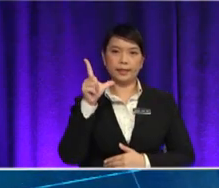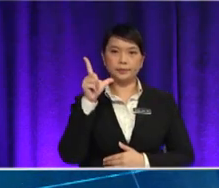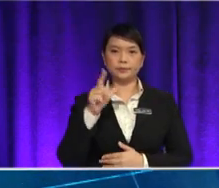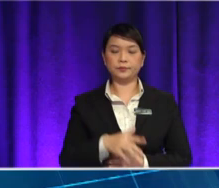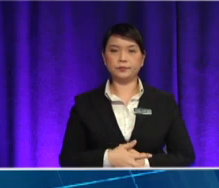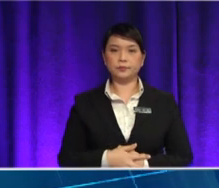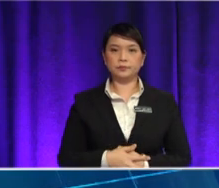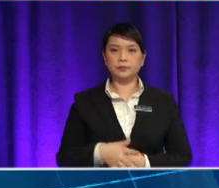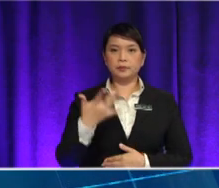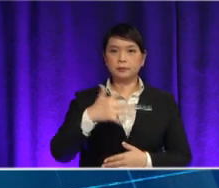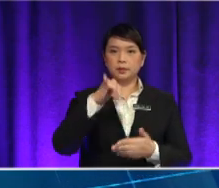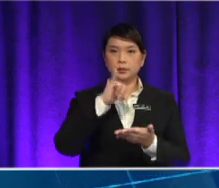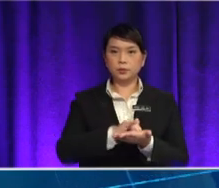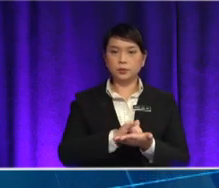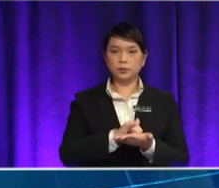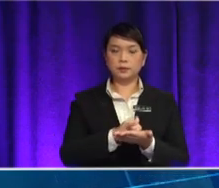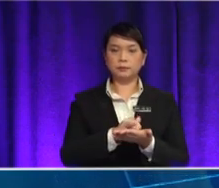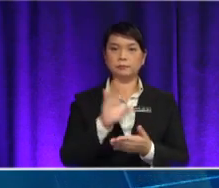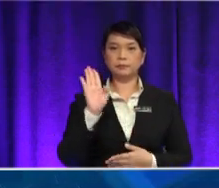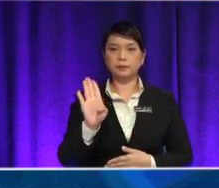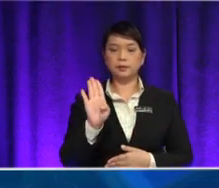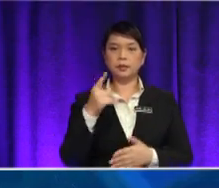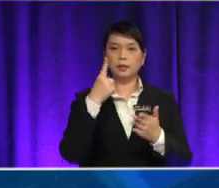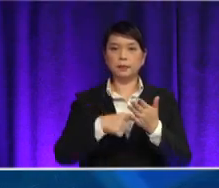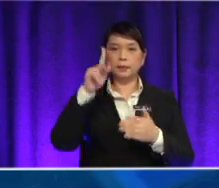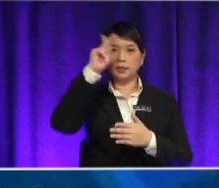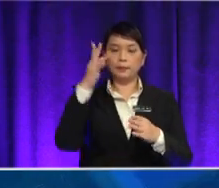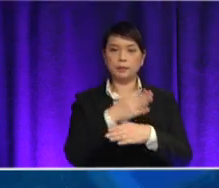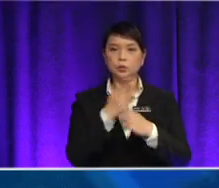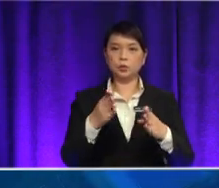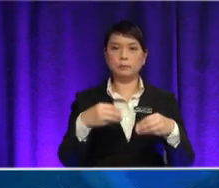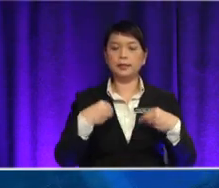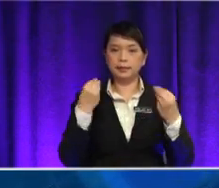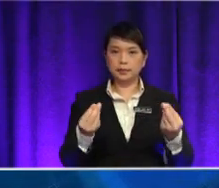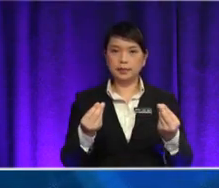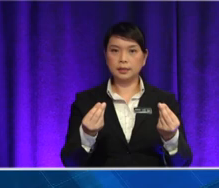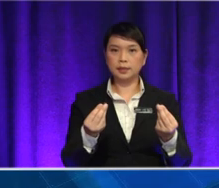Okey, seterusnya B. Apakah bentuk bagi taburan B?